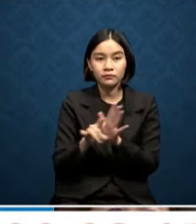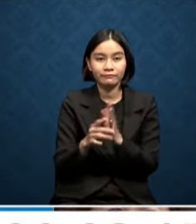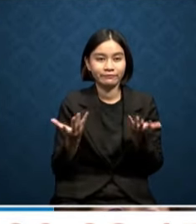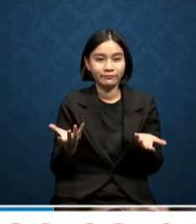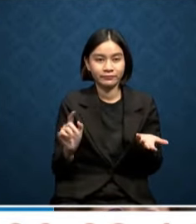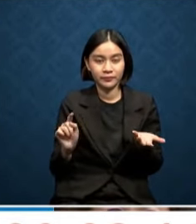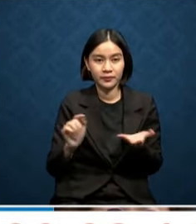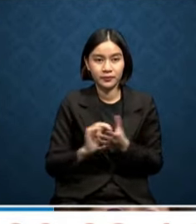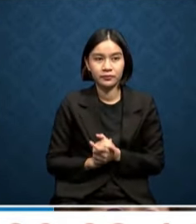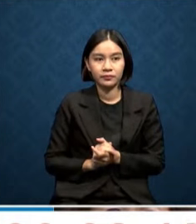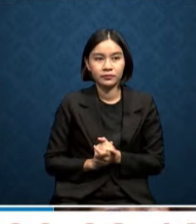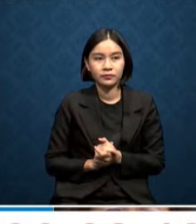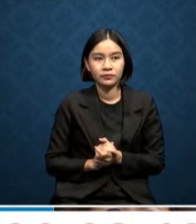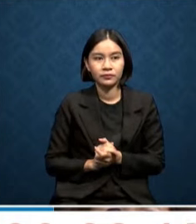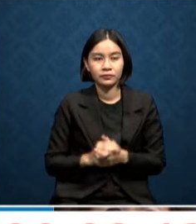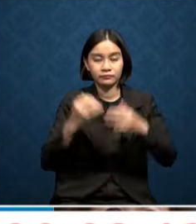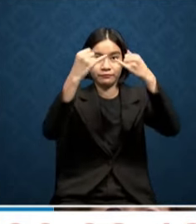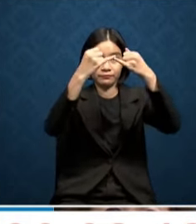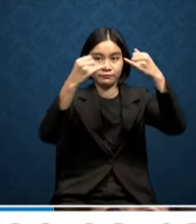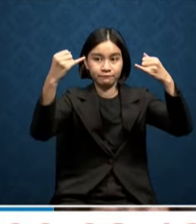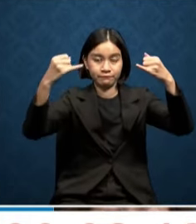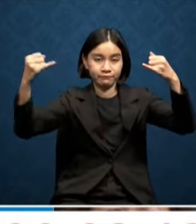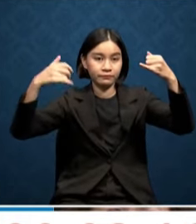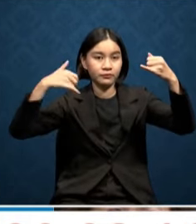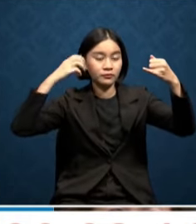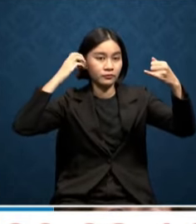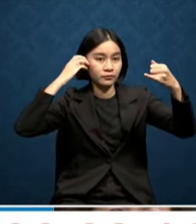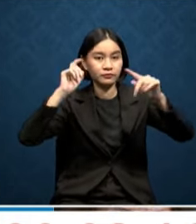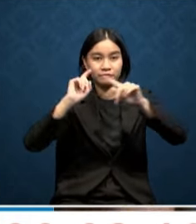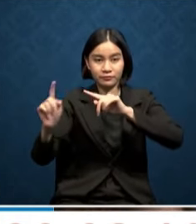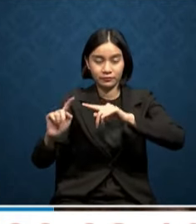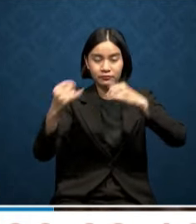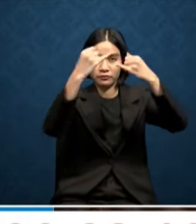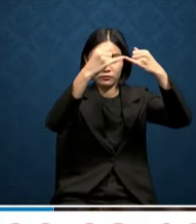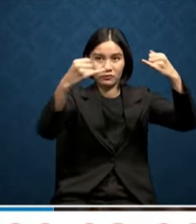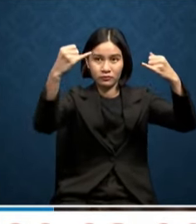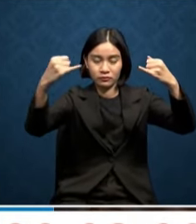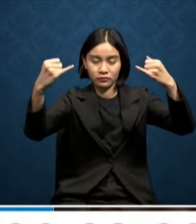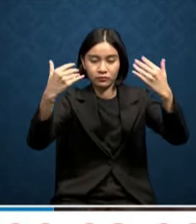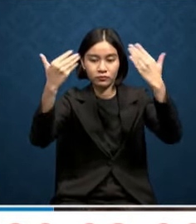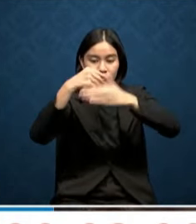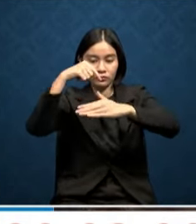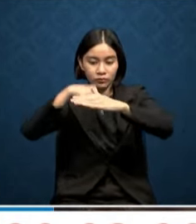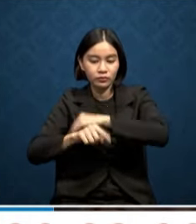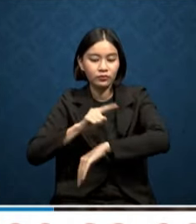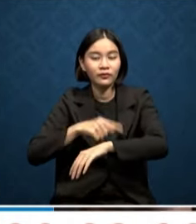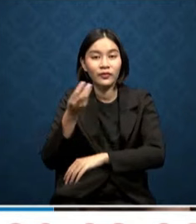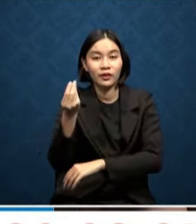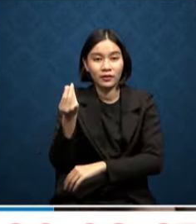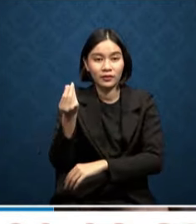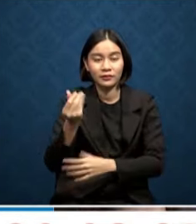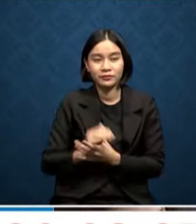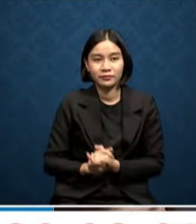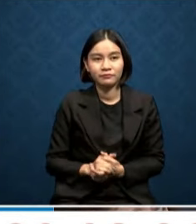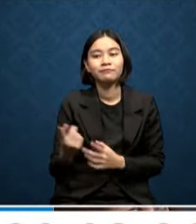เนี่ยเอ่อสายโทรคมนาคมเหล่านี้จะลงดินกี่โมงนะ